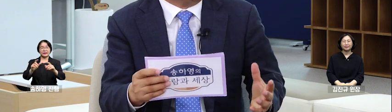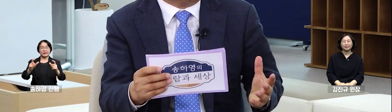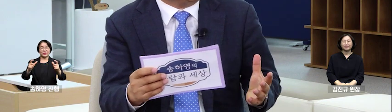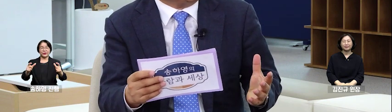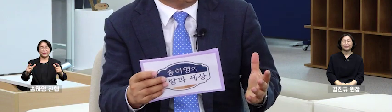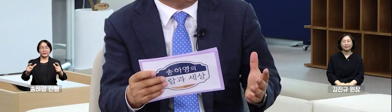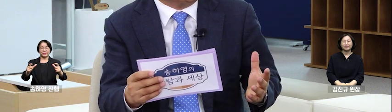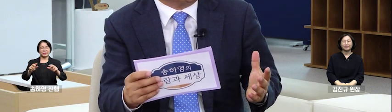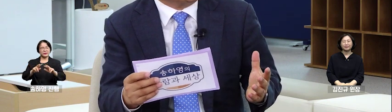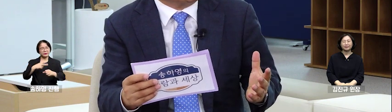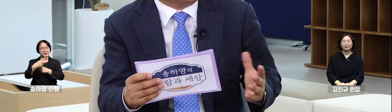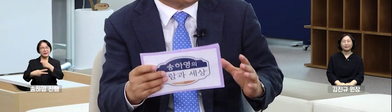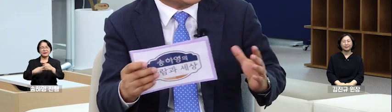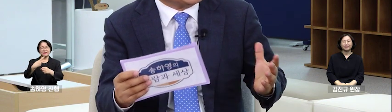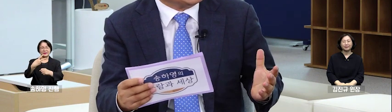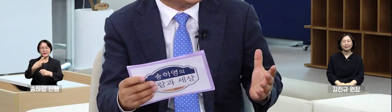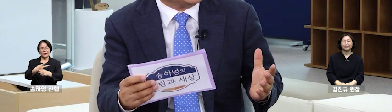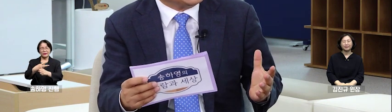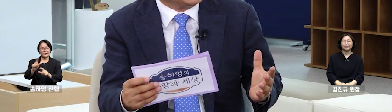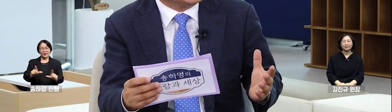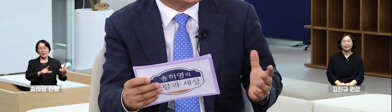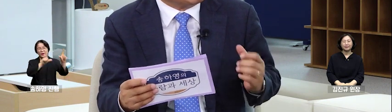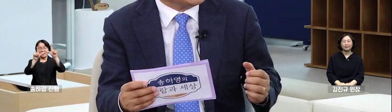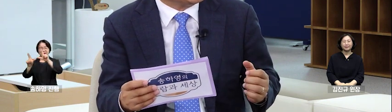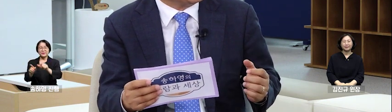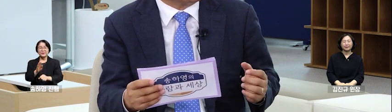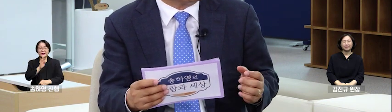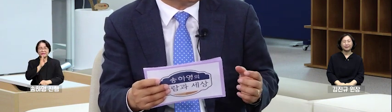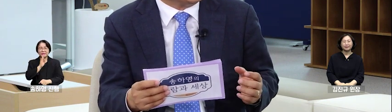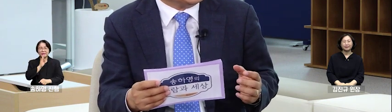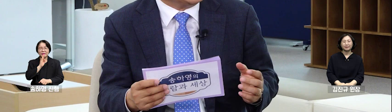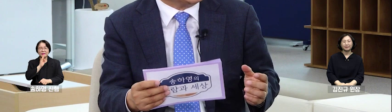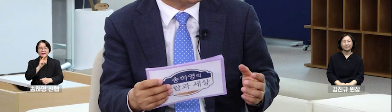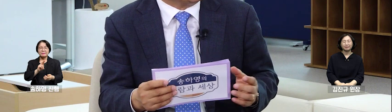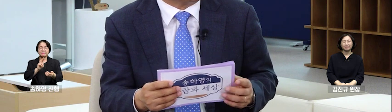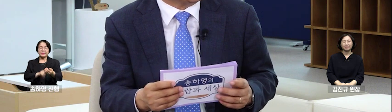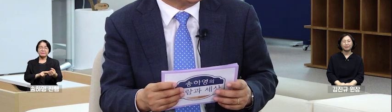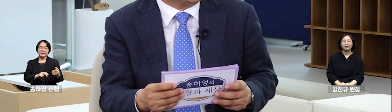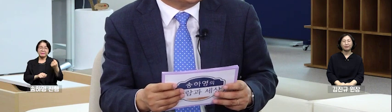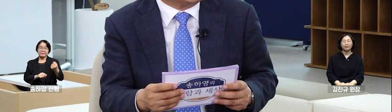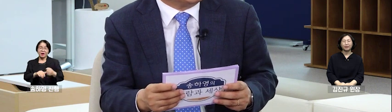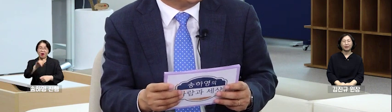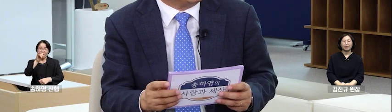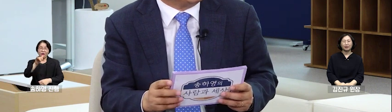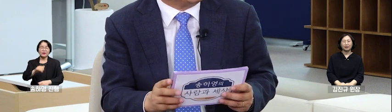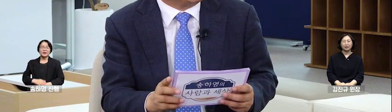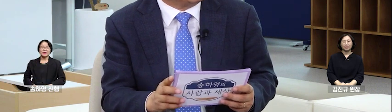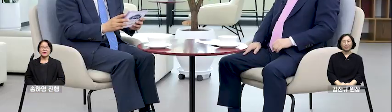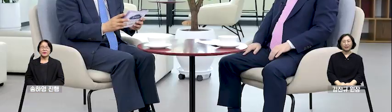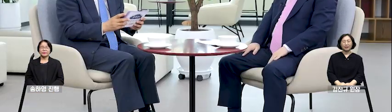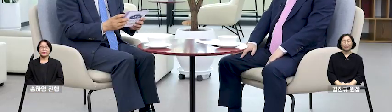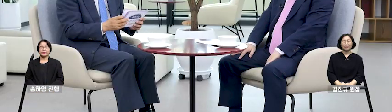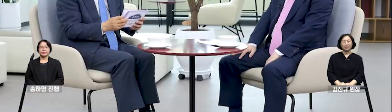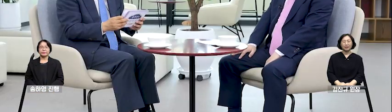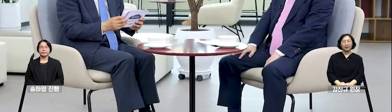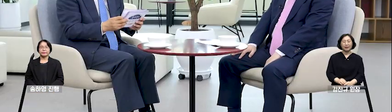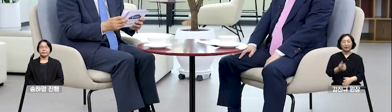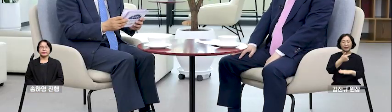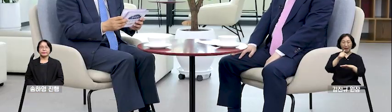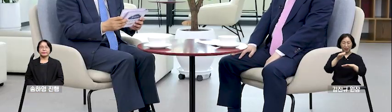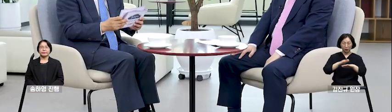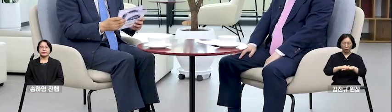이제 한 인연이 어제 뭐 이렇게 많이 사셨는데 잠재력이 좀 이 있나요 이쪽 그냥 대전